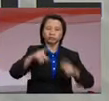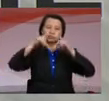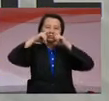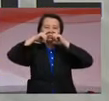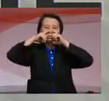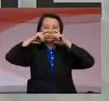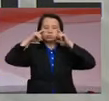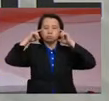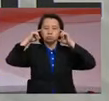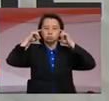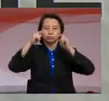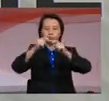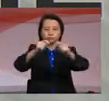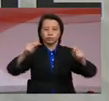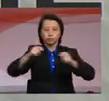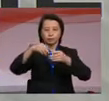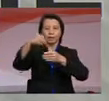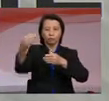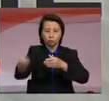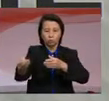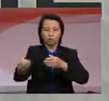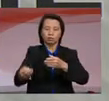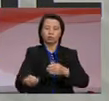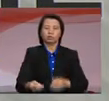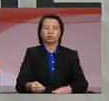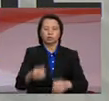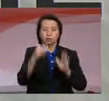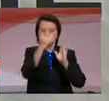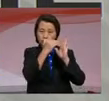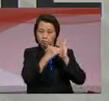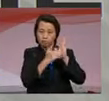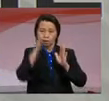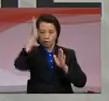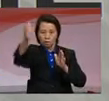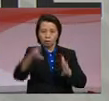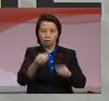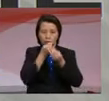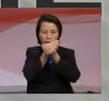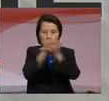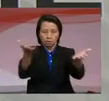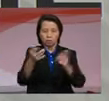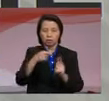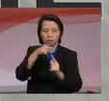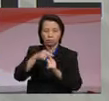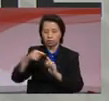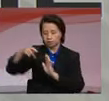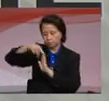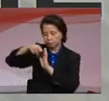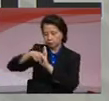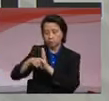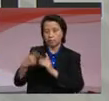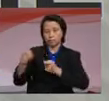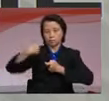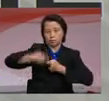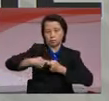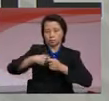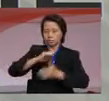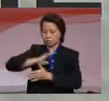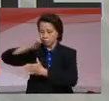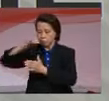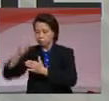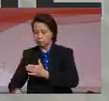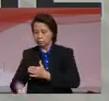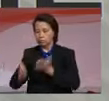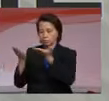pemakaian pelitup muka di tempat-tempat awam. Perincian mengenainya akan diumumkan apabila peraturan yang berkaitan